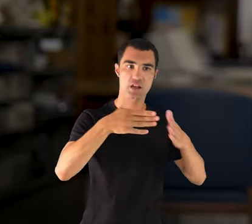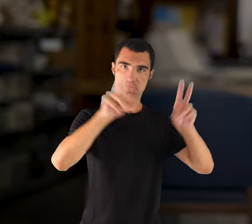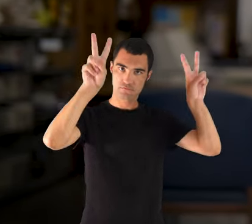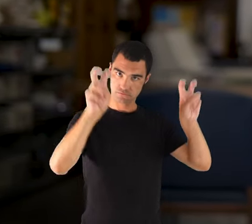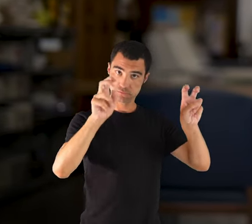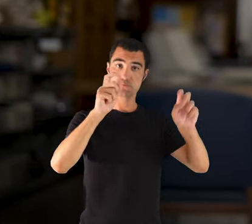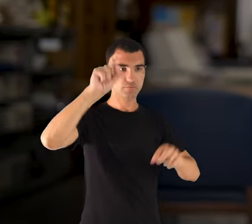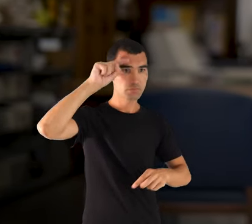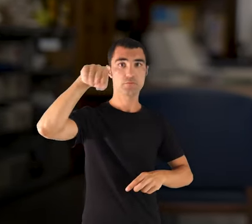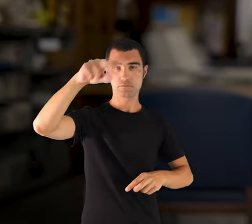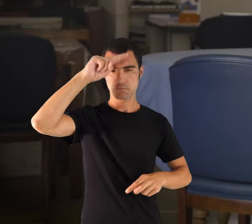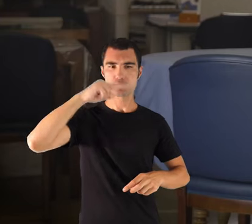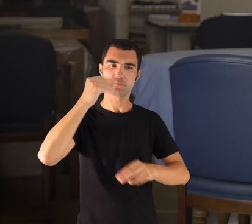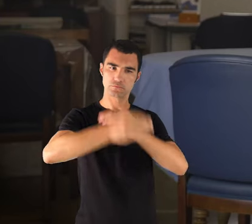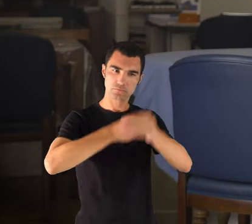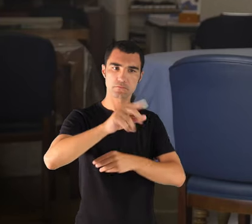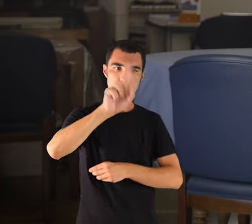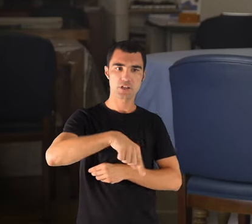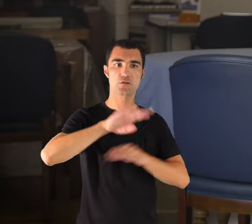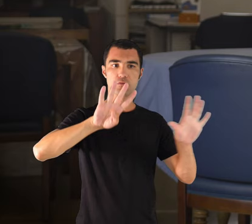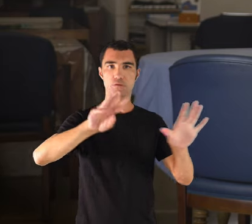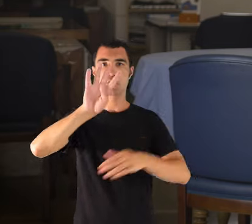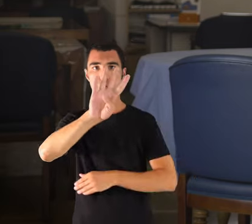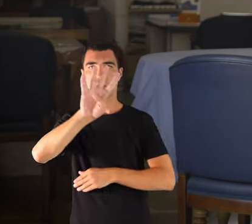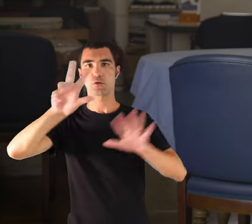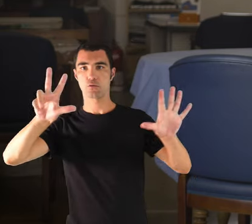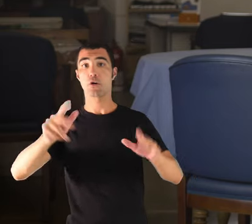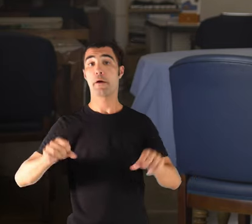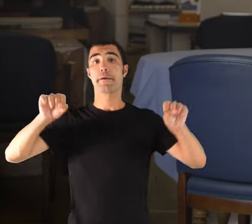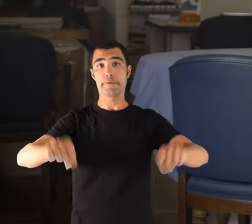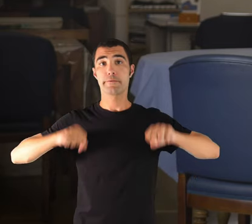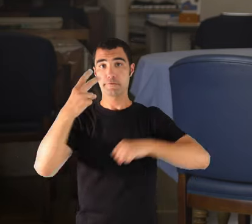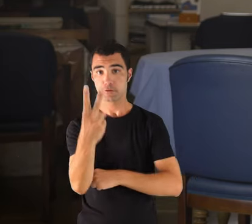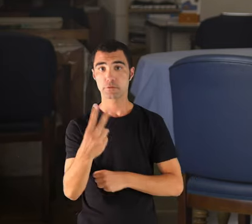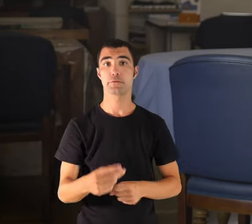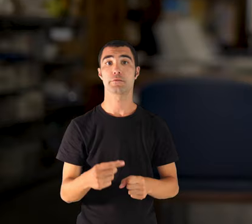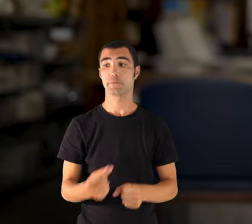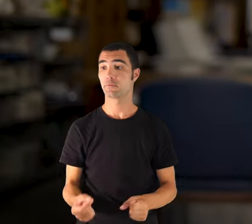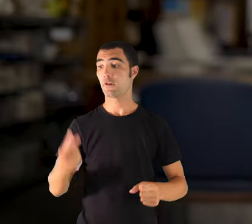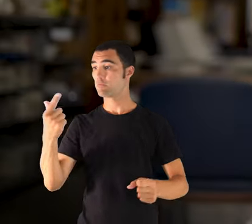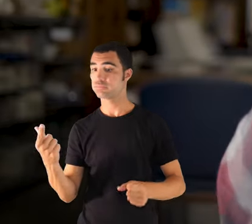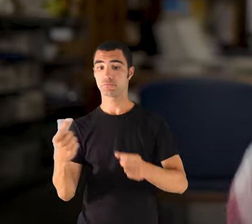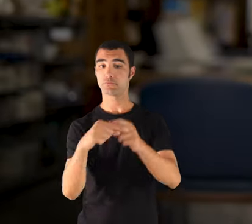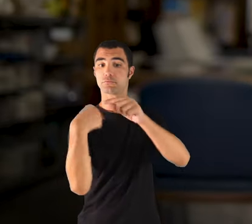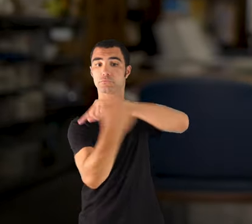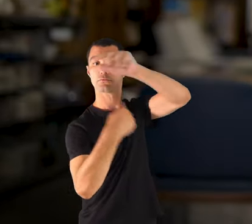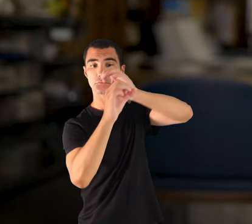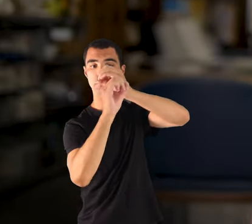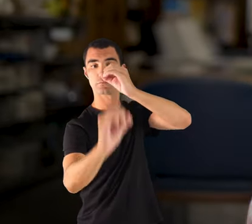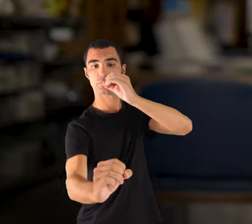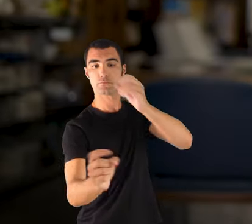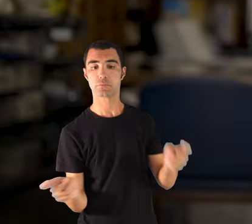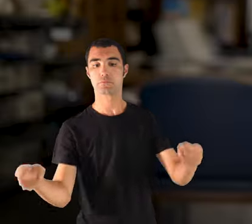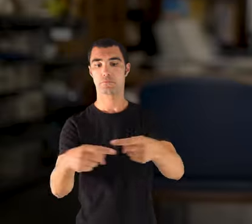l'any 1948. Un parell de rens, una pollaca, un floc dins la proa, fora de complicacions, un palo